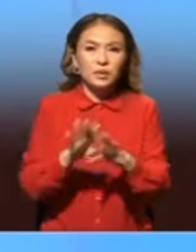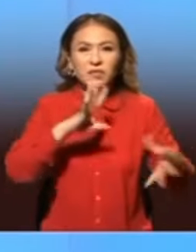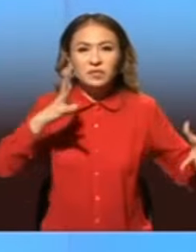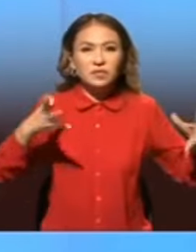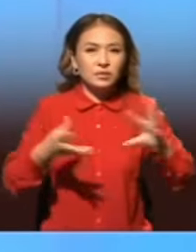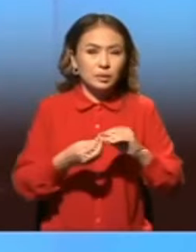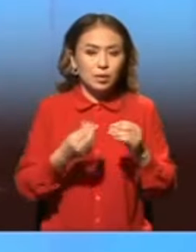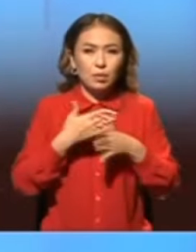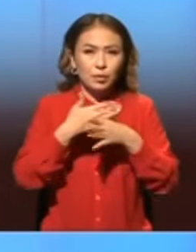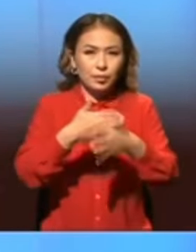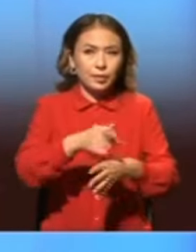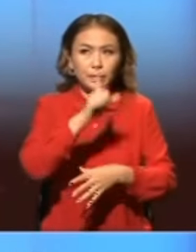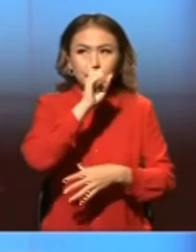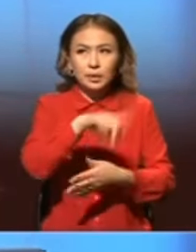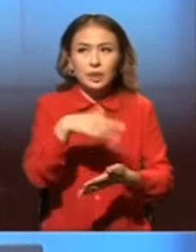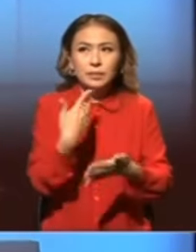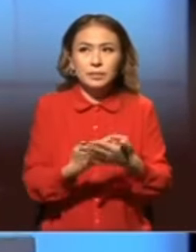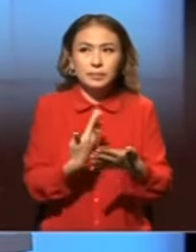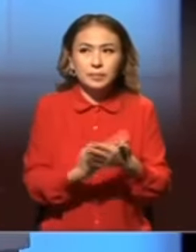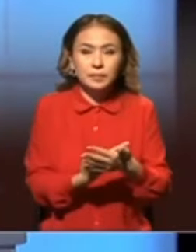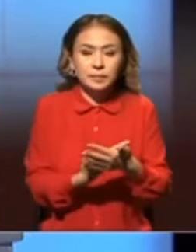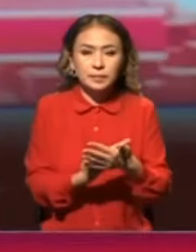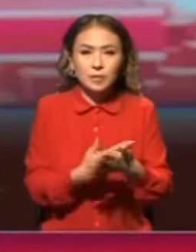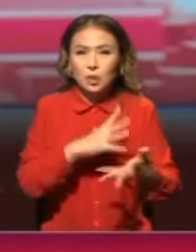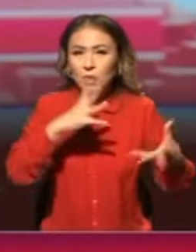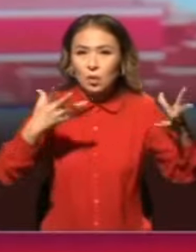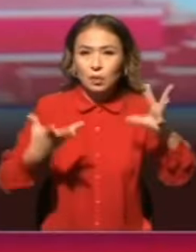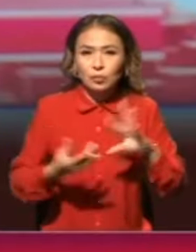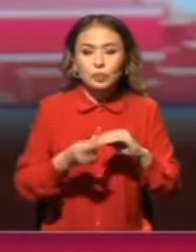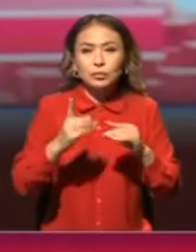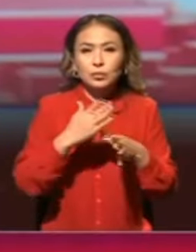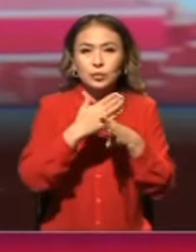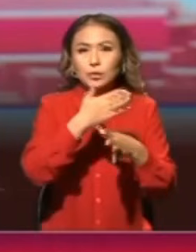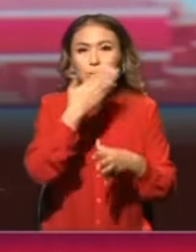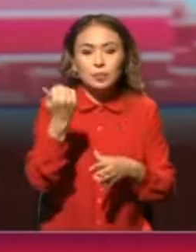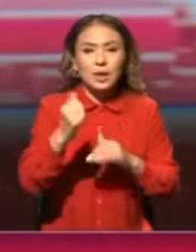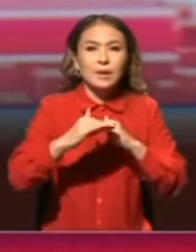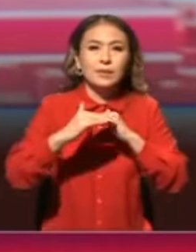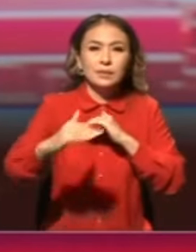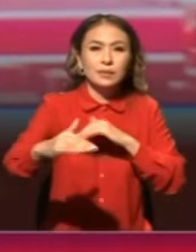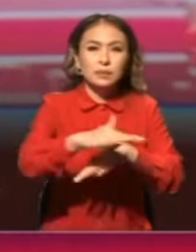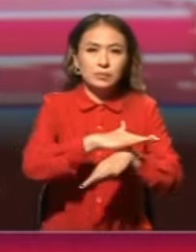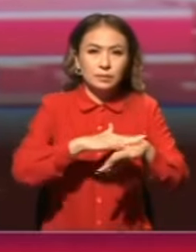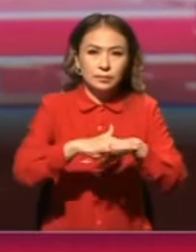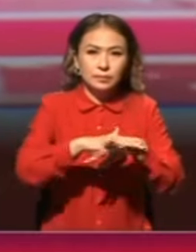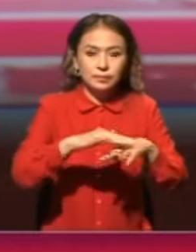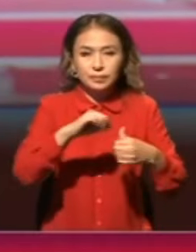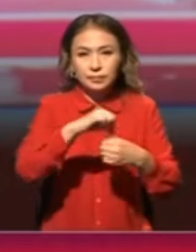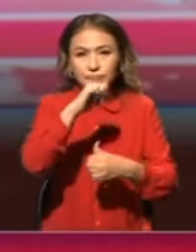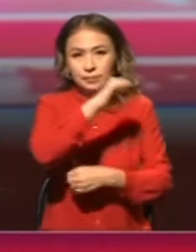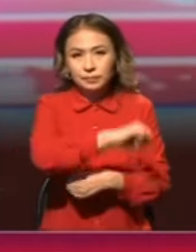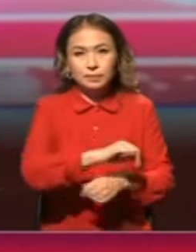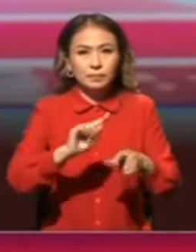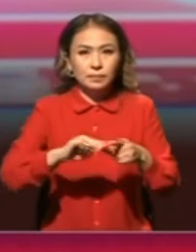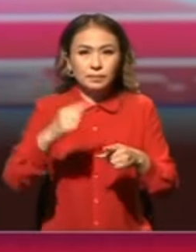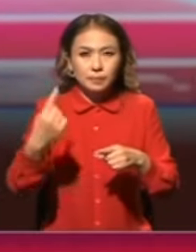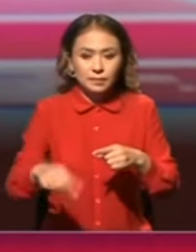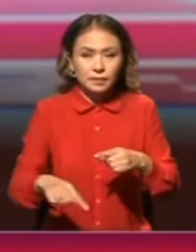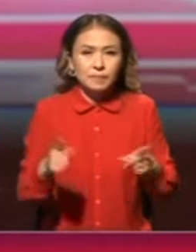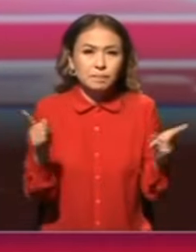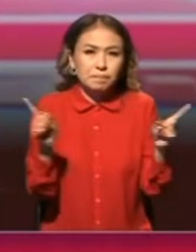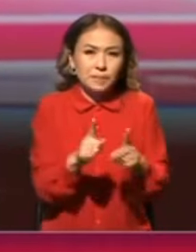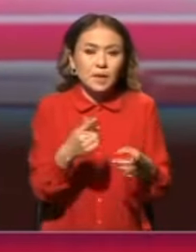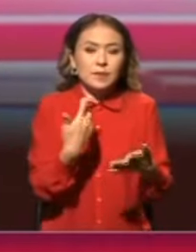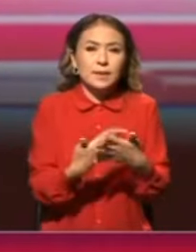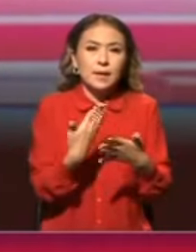көрсетілмейді. Иә, мысалы қараңыз, кешенді түрде көмек көрсетілмейді және нарықтан тыс көрсетілетін көмектер нарыққа сәйкес келмейді. Қысқаша